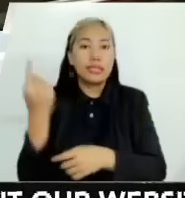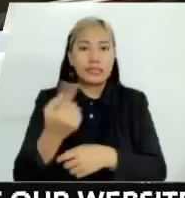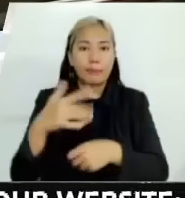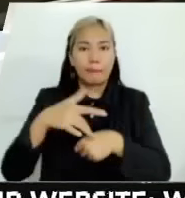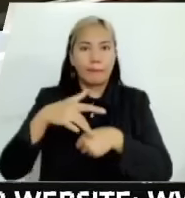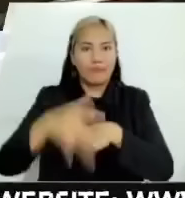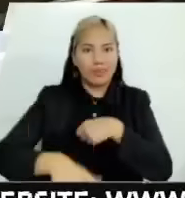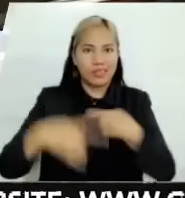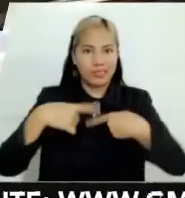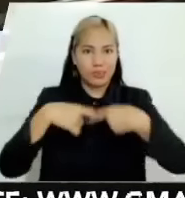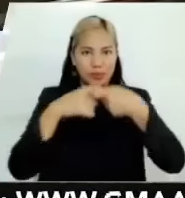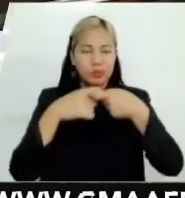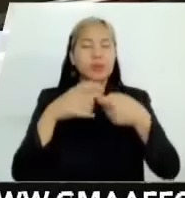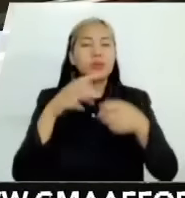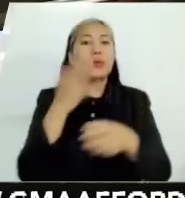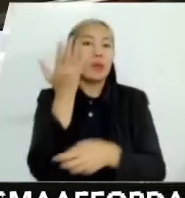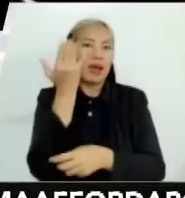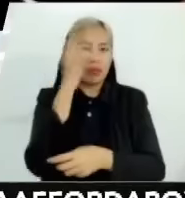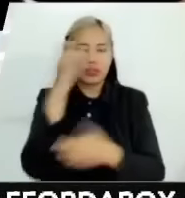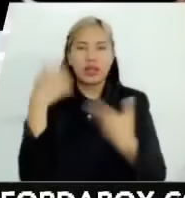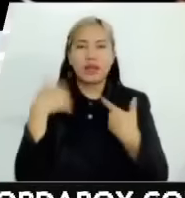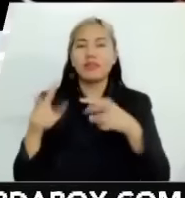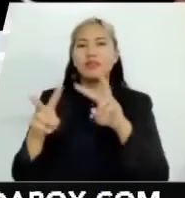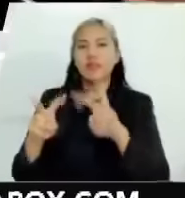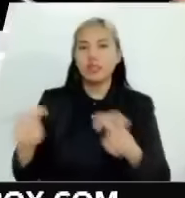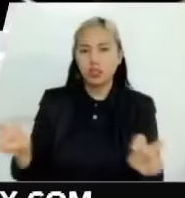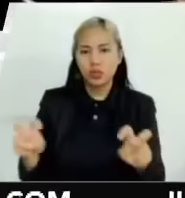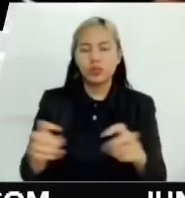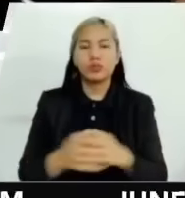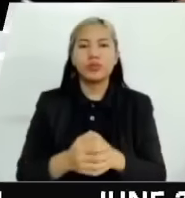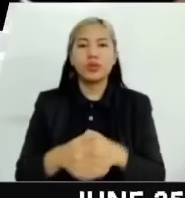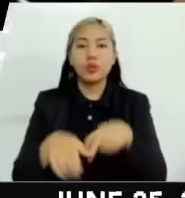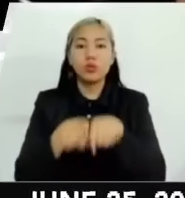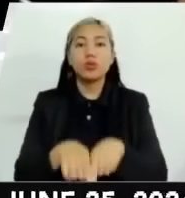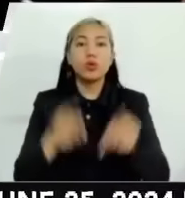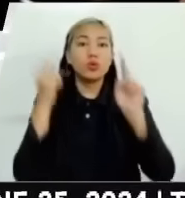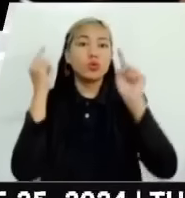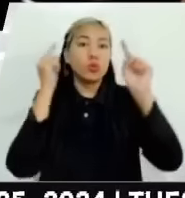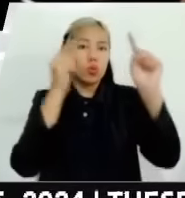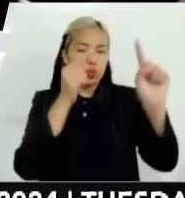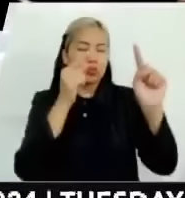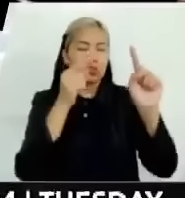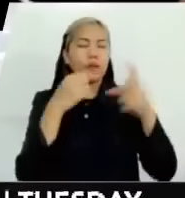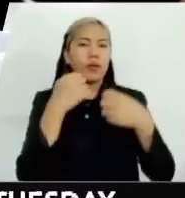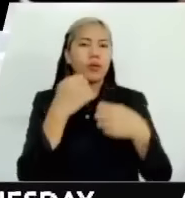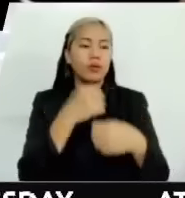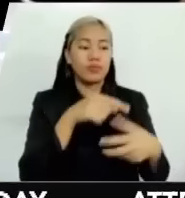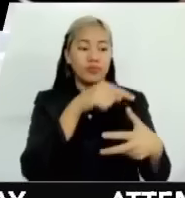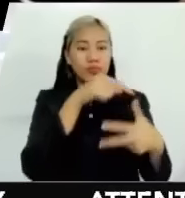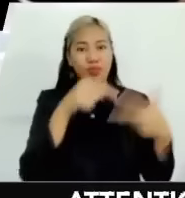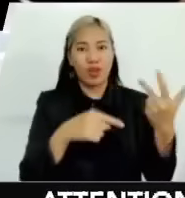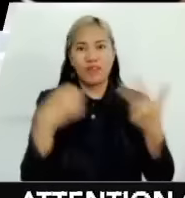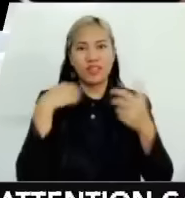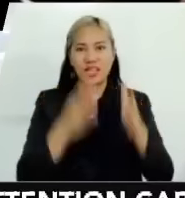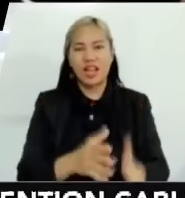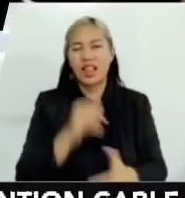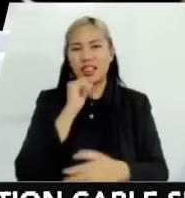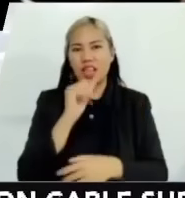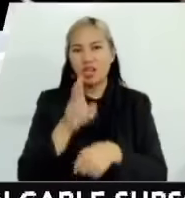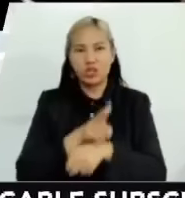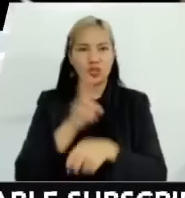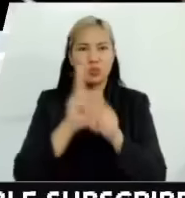administrative investigation. Layunin din umano ng preventive suspension na hindi magamit ang mga opisyal ng kanilang tungkulin upang maimpluwensyahan ang